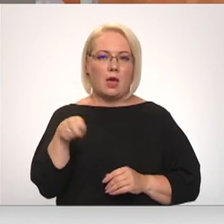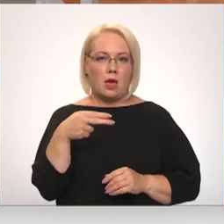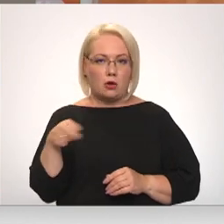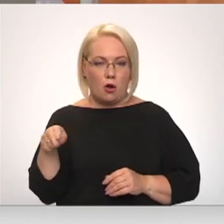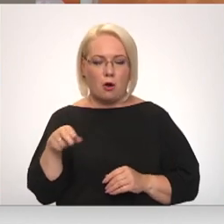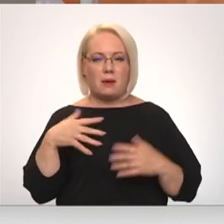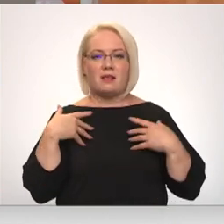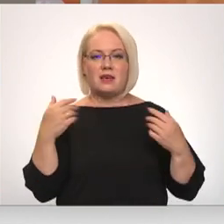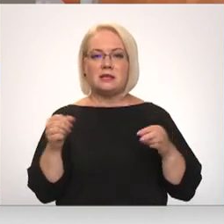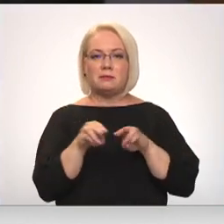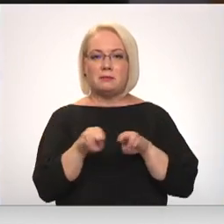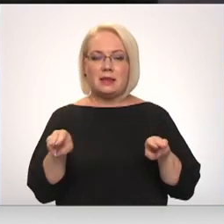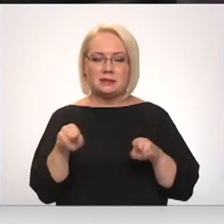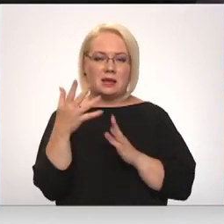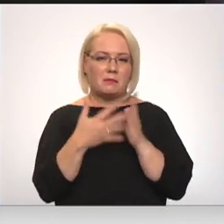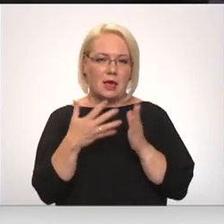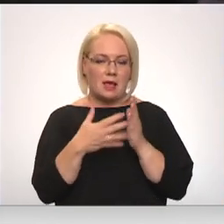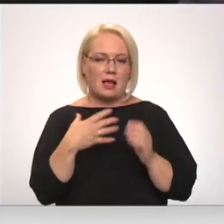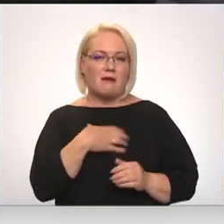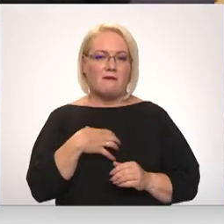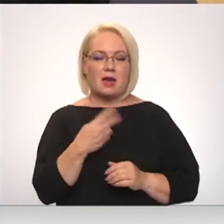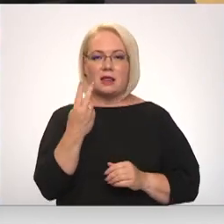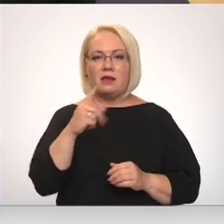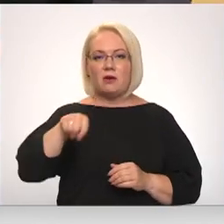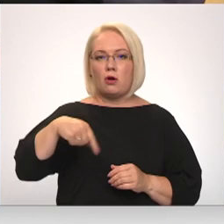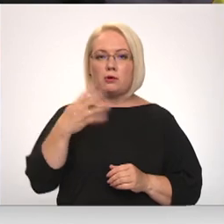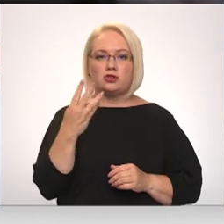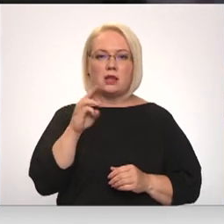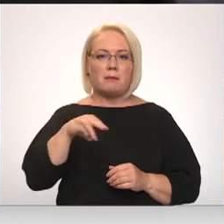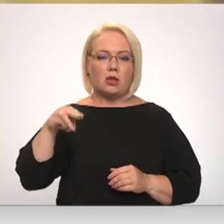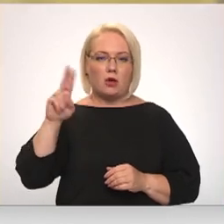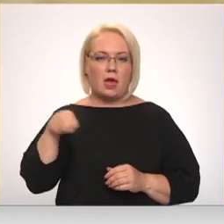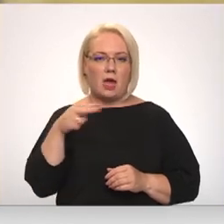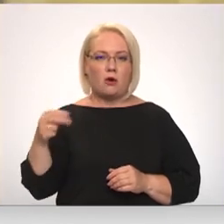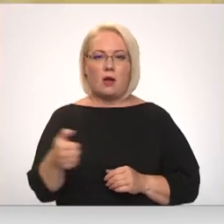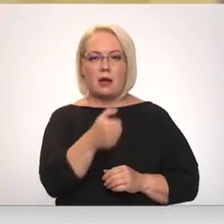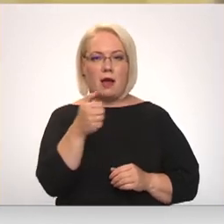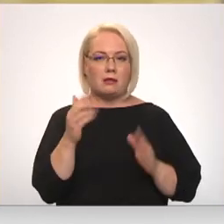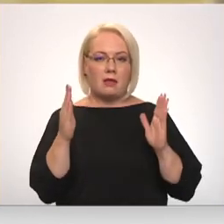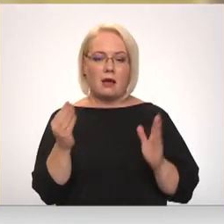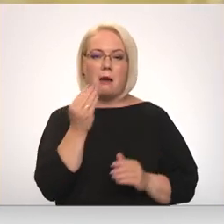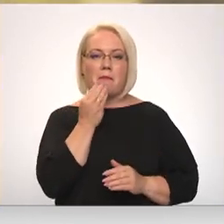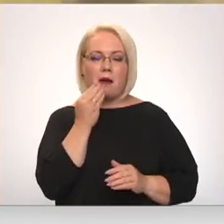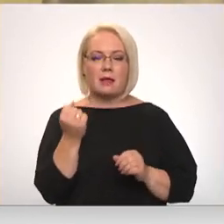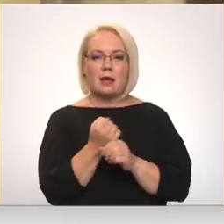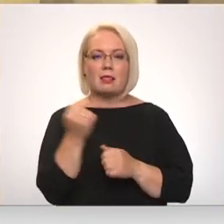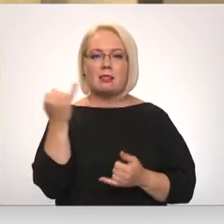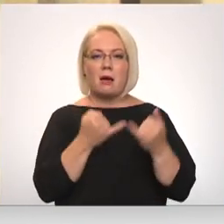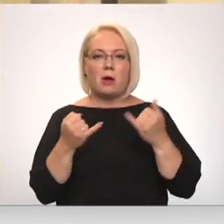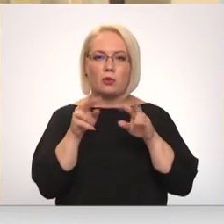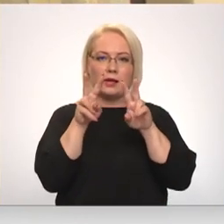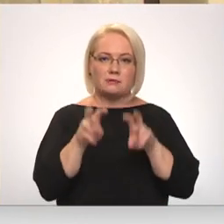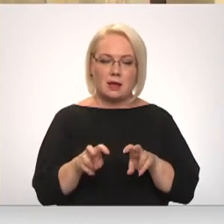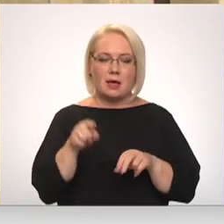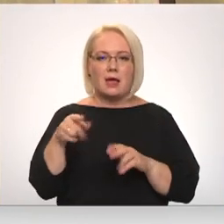Savukārt Veselības ministrija lēš, ka ir vajadzīgi 2,4 miljonu eiro gadā, gan pārtikai, gan laboratoriskajiem izmeklējumiem.